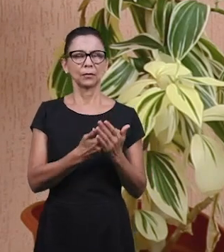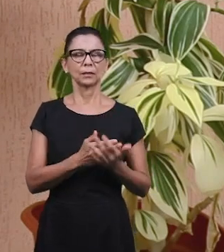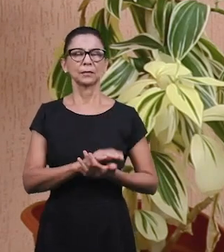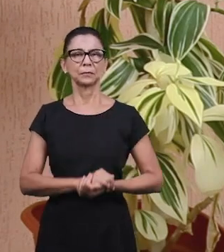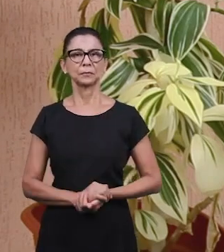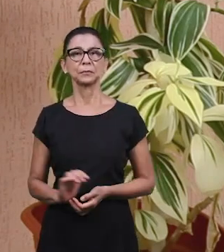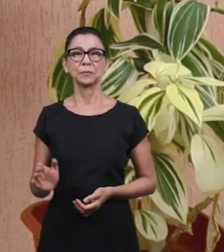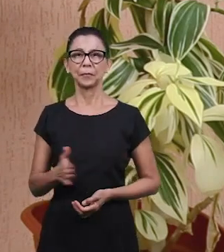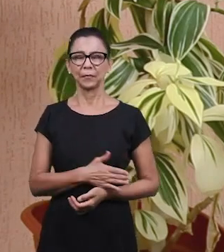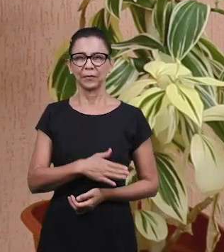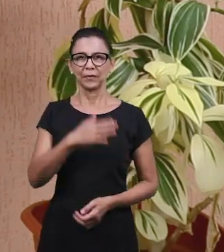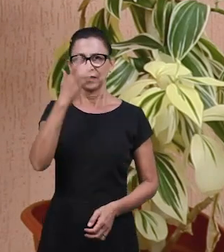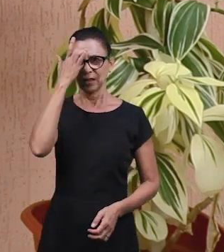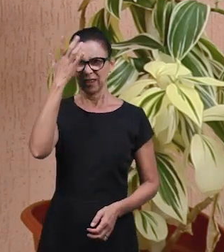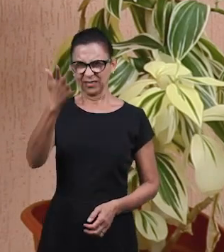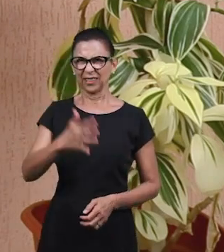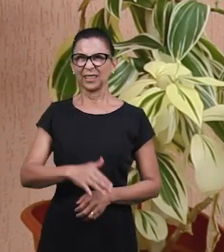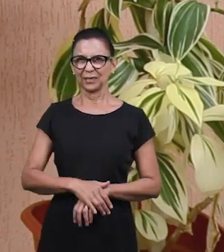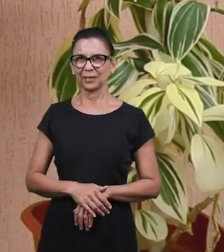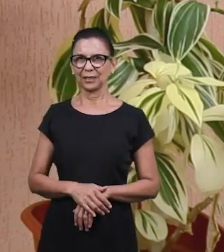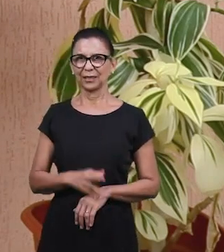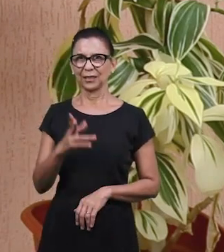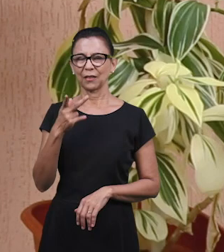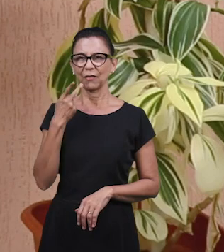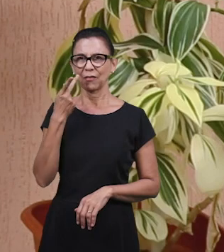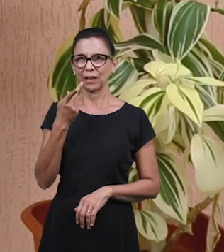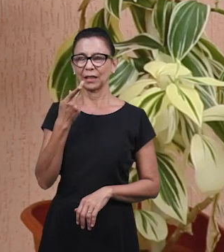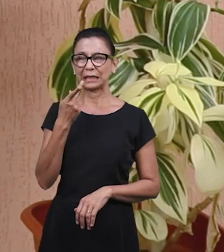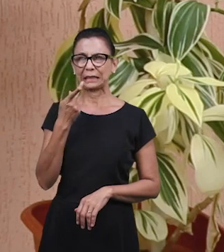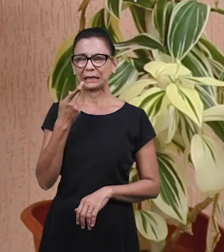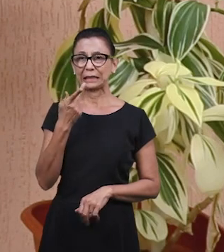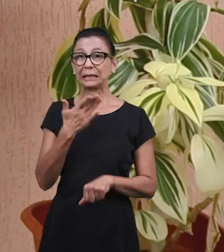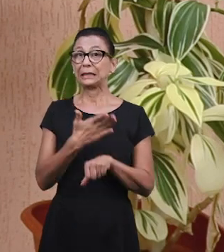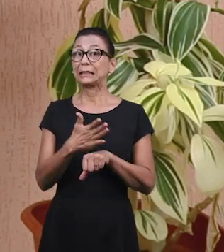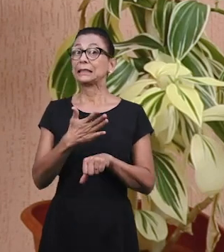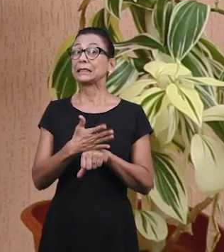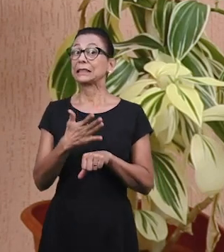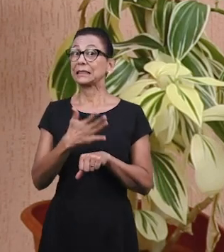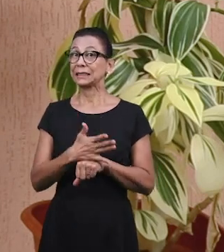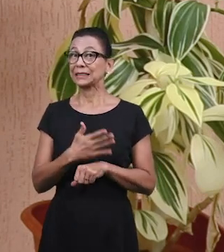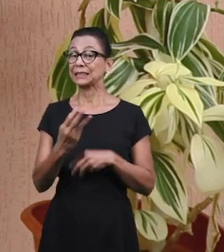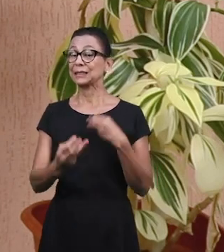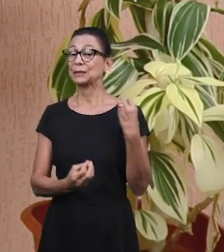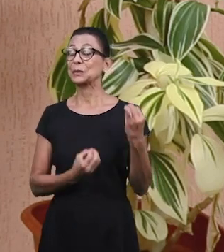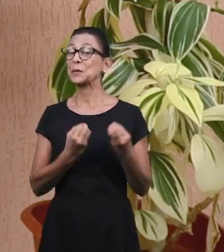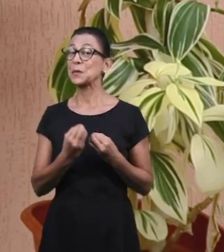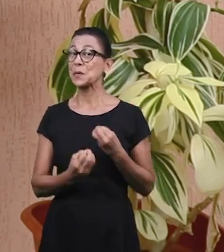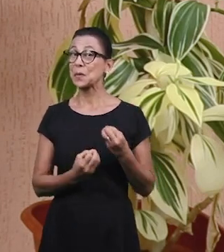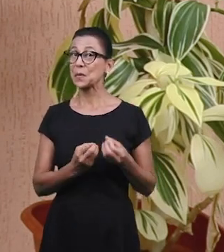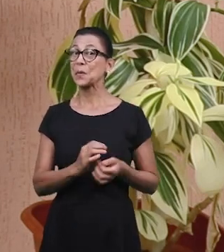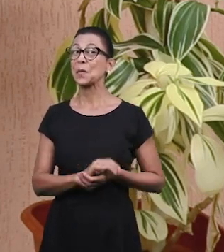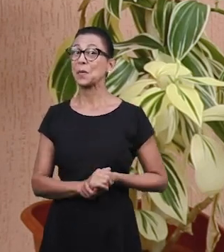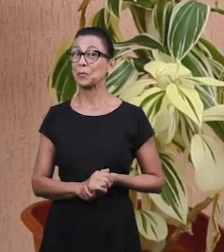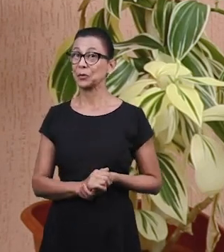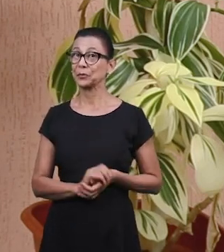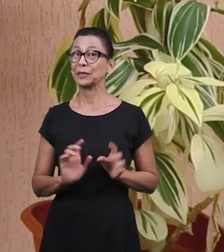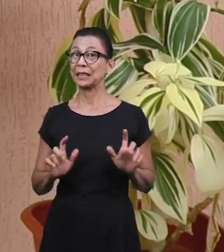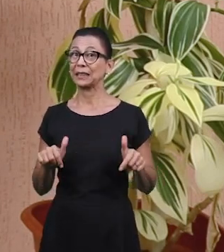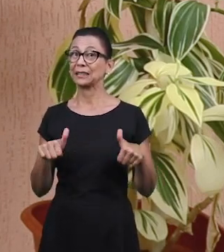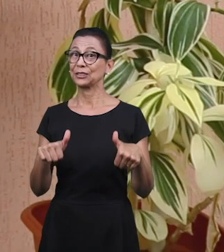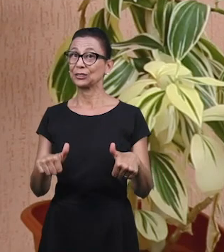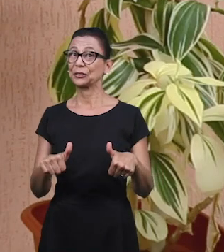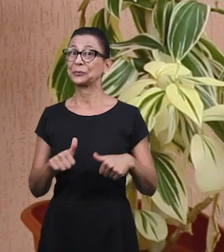bien. Et là, il est facile de parler, mais comment pratiquer? Comment mettre cela